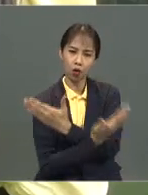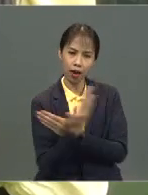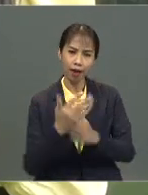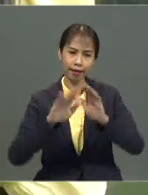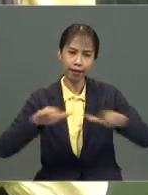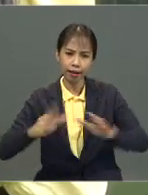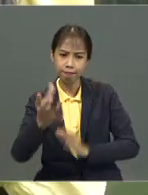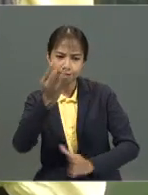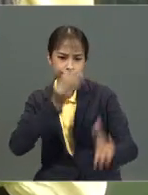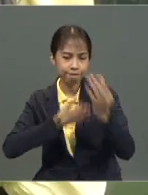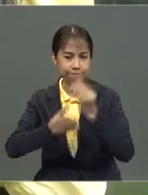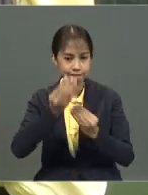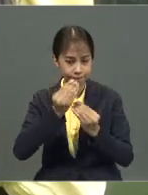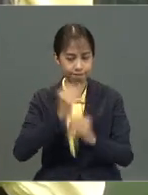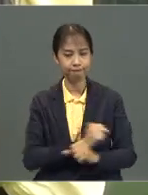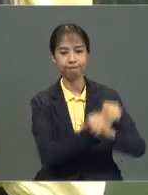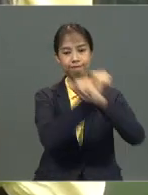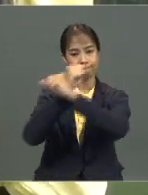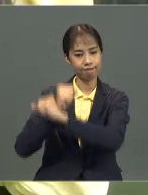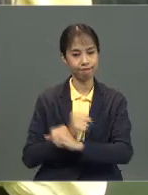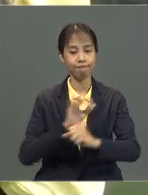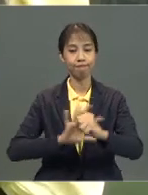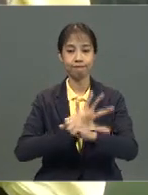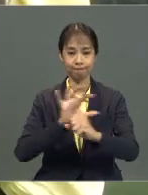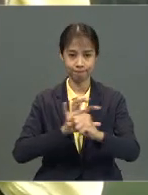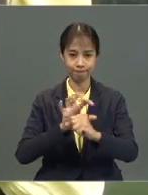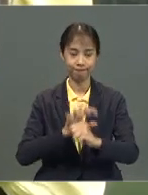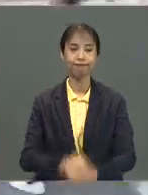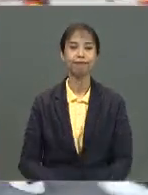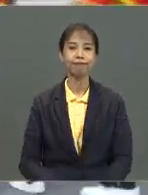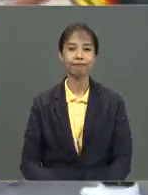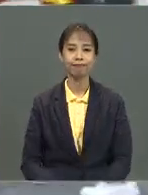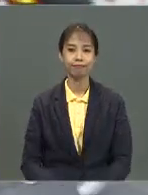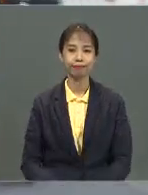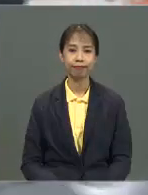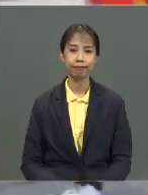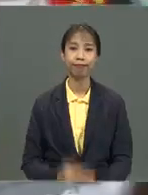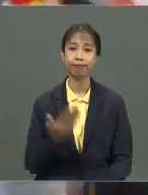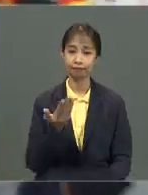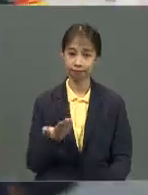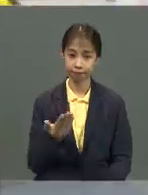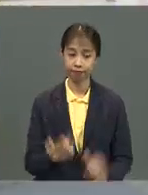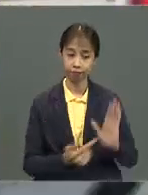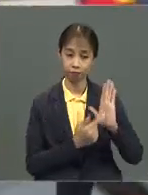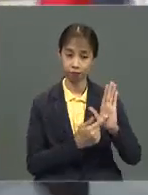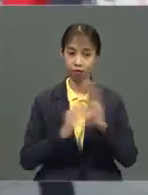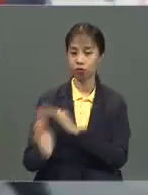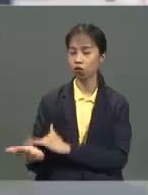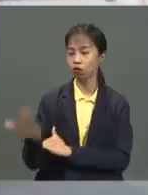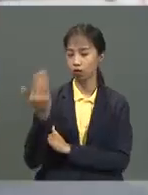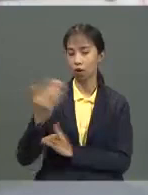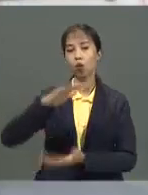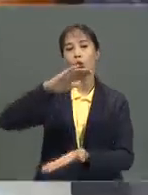ให้กับนักเรียนนะคะรวมกันป้องกันจากโรคโควิด-19 ด้วยค่ะนี่เป็นภาพบรรยากาศช่วงเช้านะคะที่ทางโร